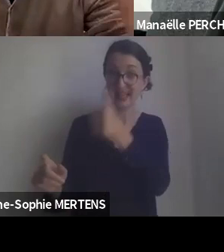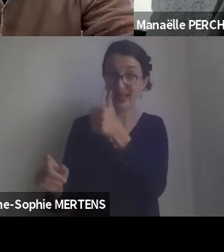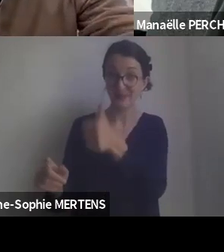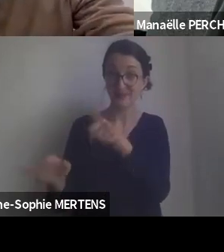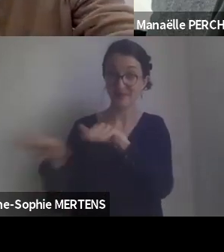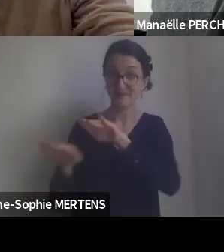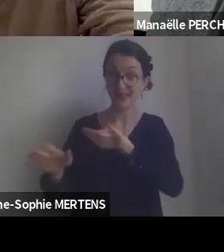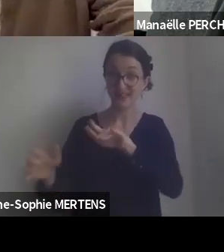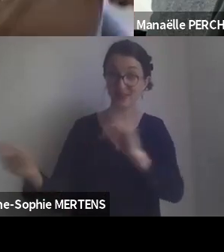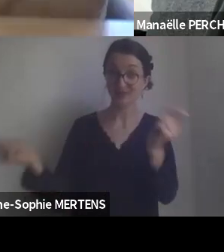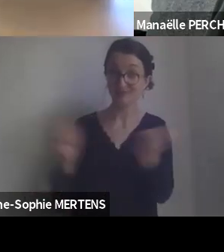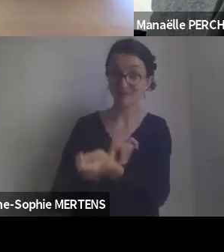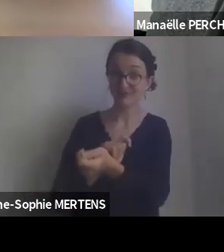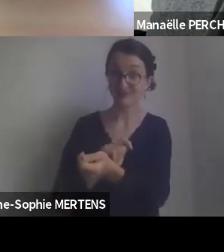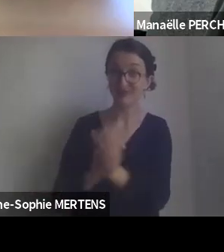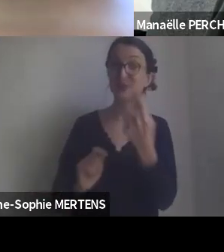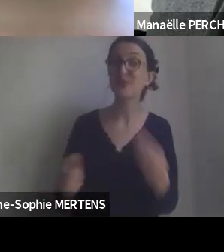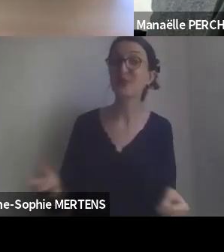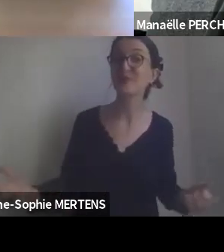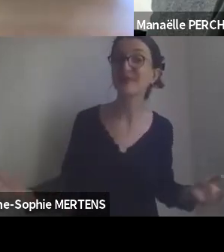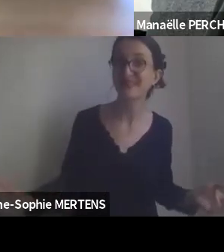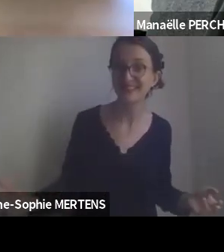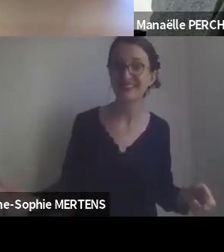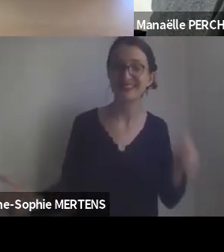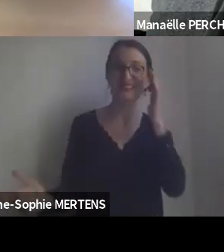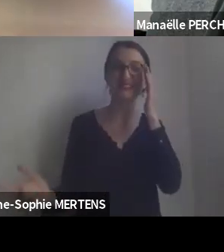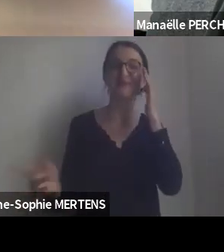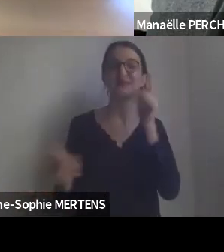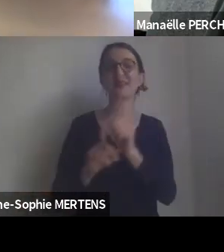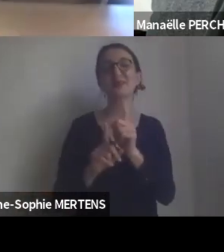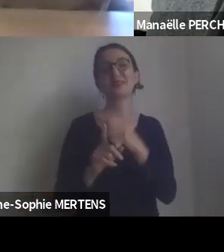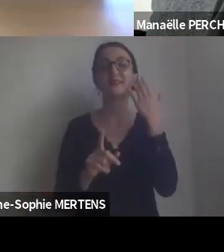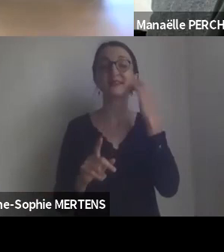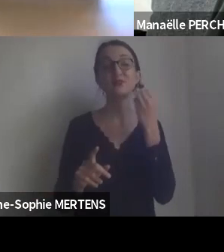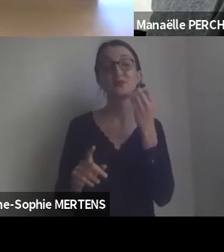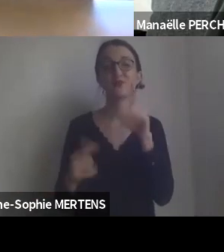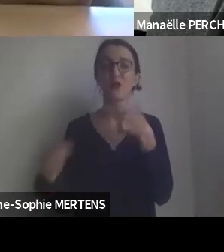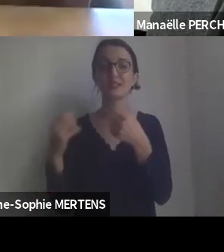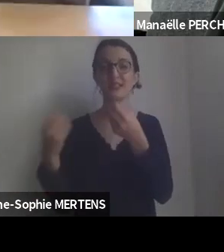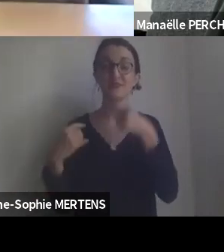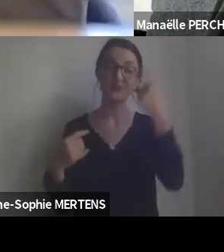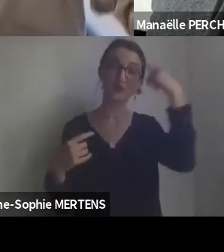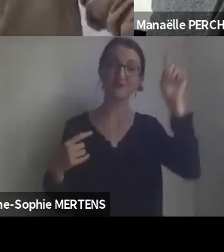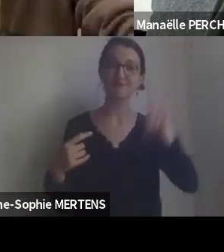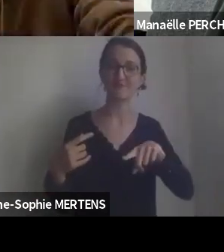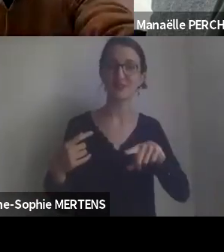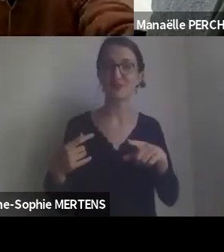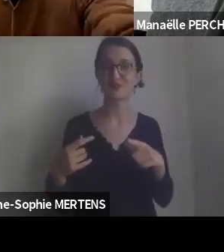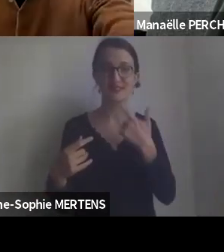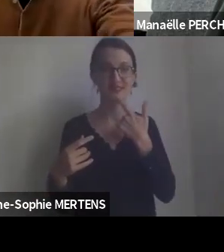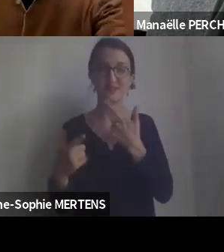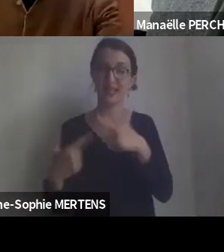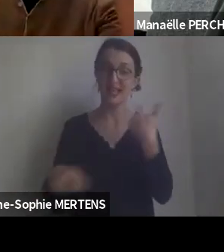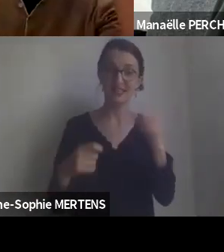Et puis, on nous dit aussi toujours autour de ces réflexions un peu philosophiques sur l'agilité, agilité inclusion,